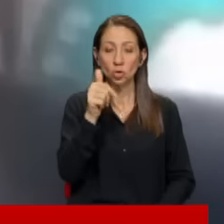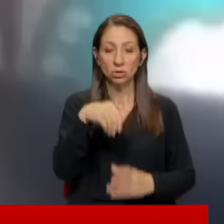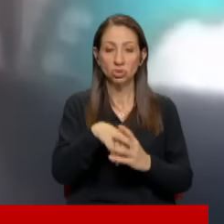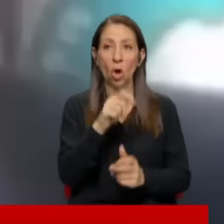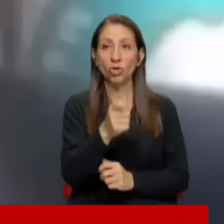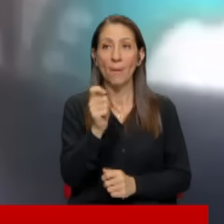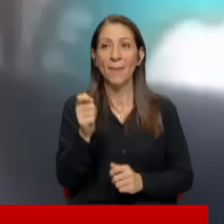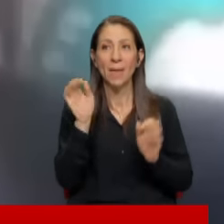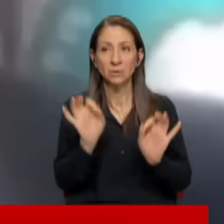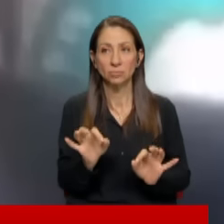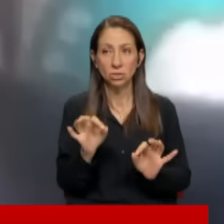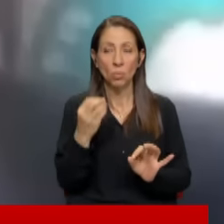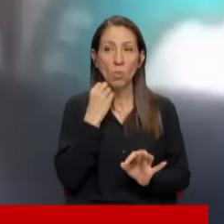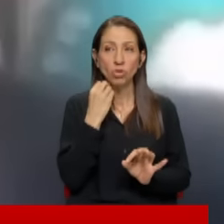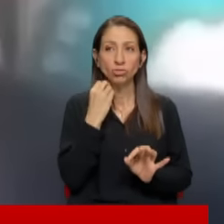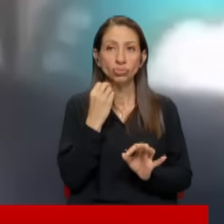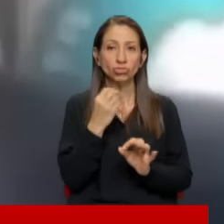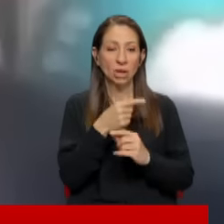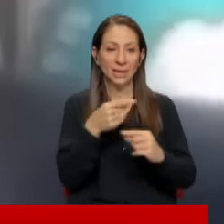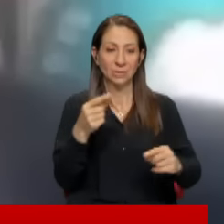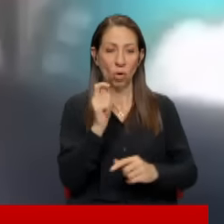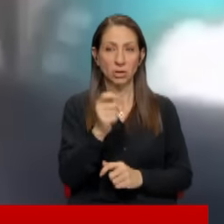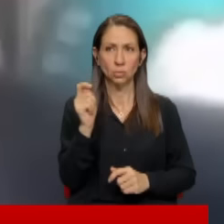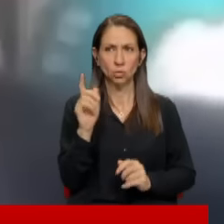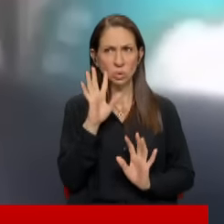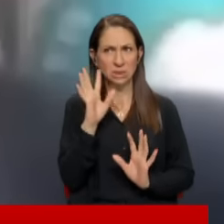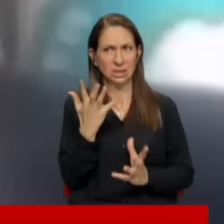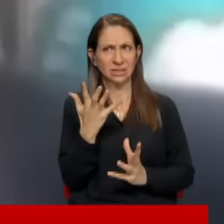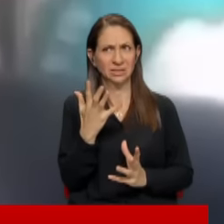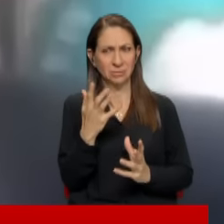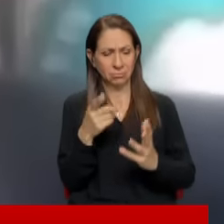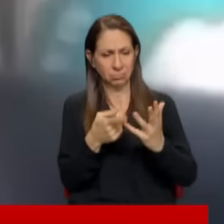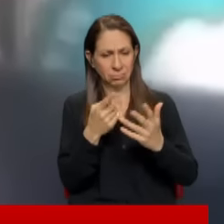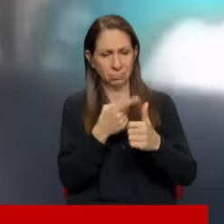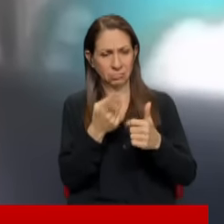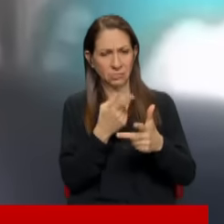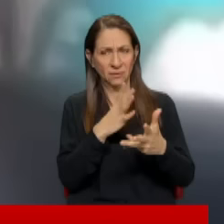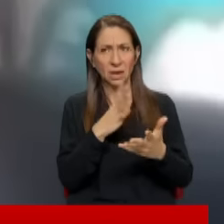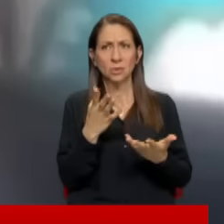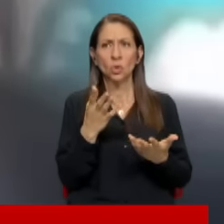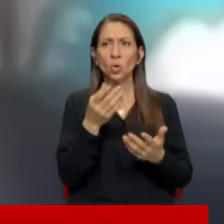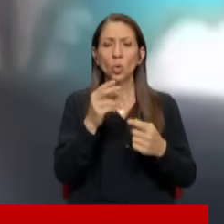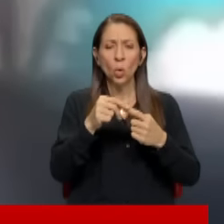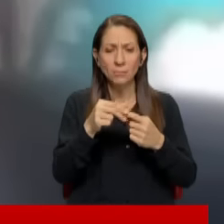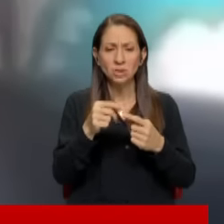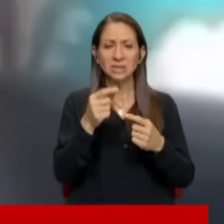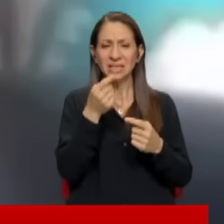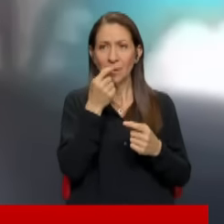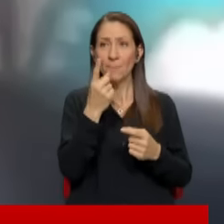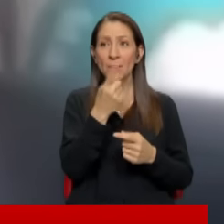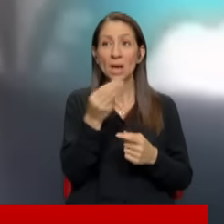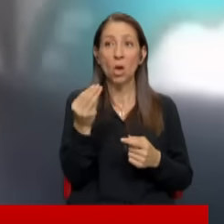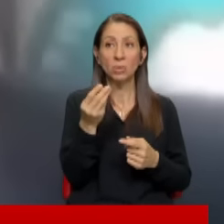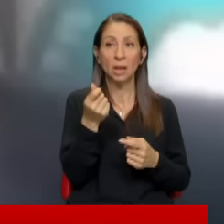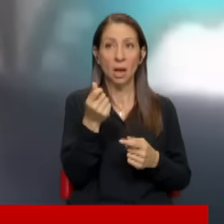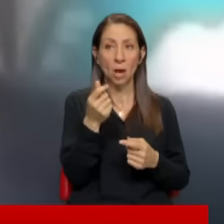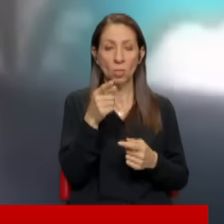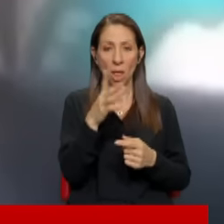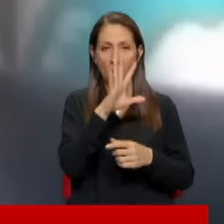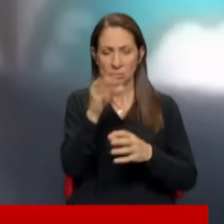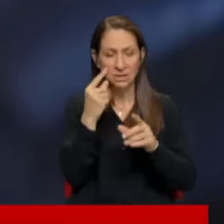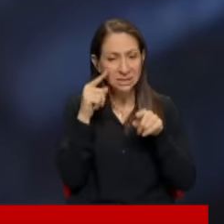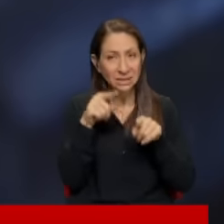ödeme yapılmış. Cari borç açığı ödenmiş. Çok şaşırtıcı kalemler var. Şöyle söyleyeyim, kuru yemiş faturası 1 milyon TL. Bunların